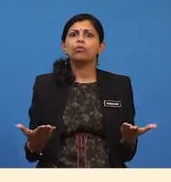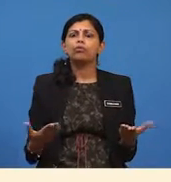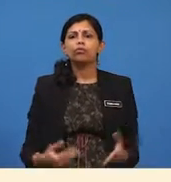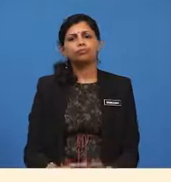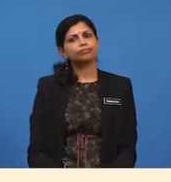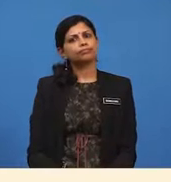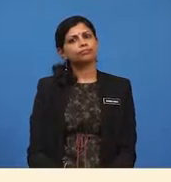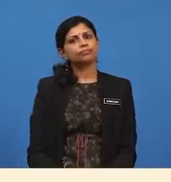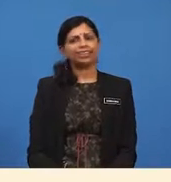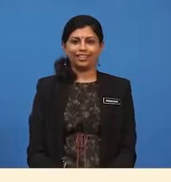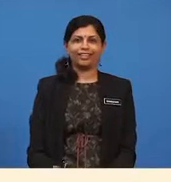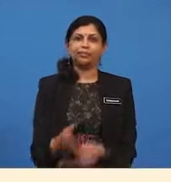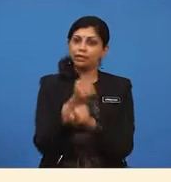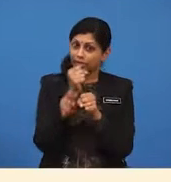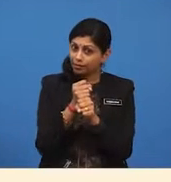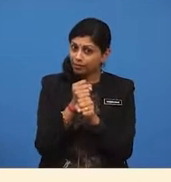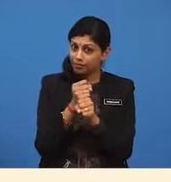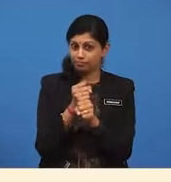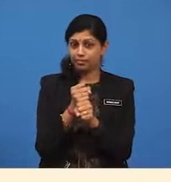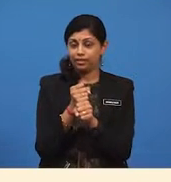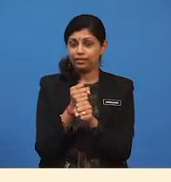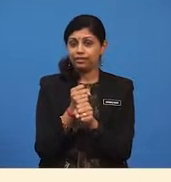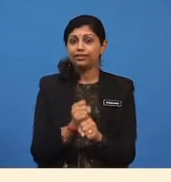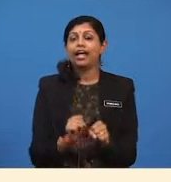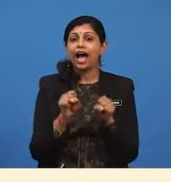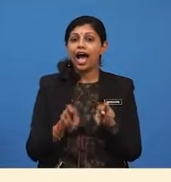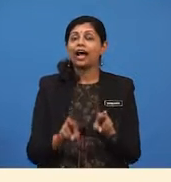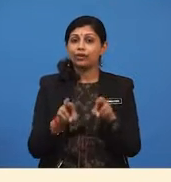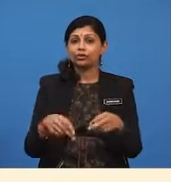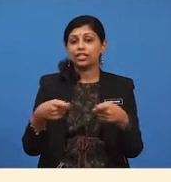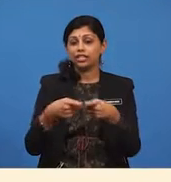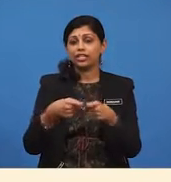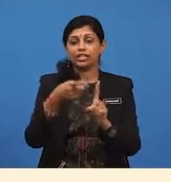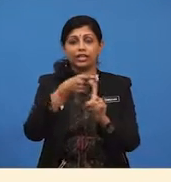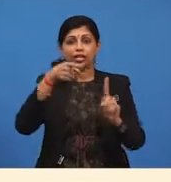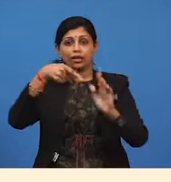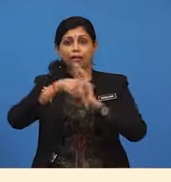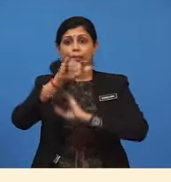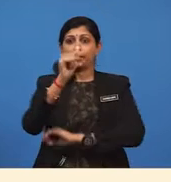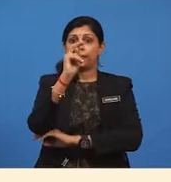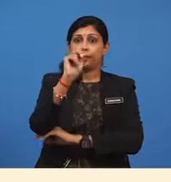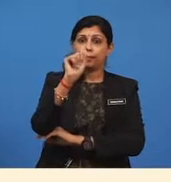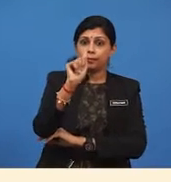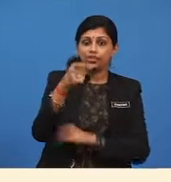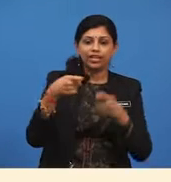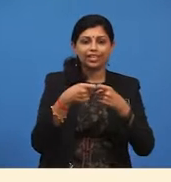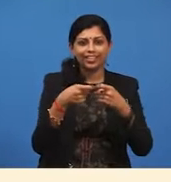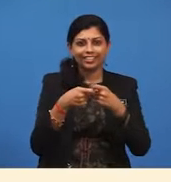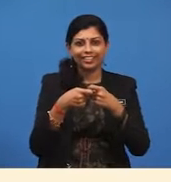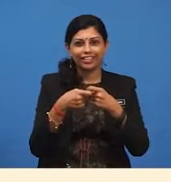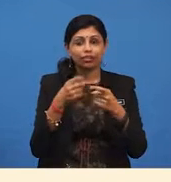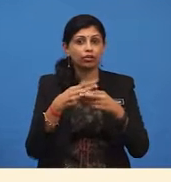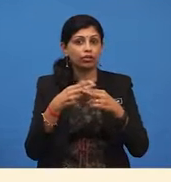Ya, mereka mendapatkan bekalan arus elektrik dari penjana elektrik ataupun lebih dikenali